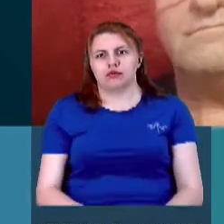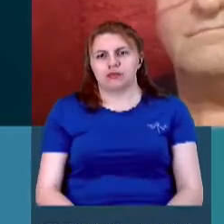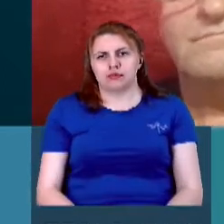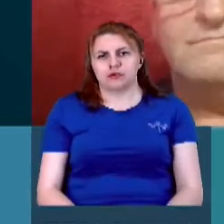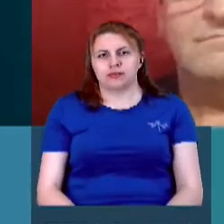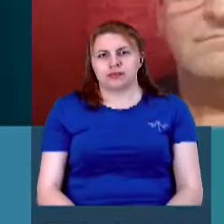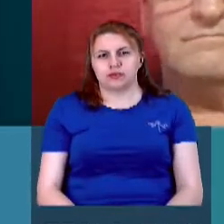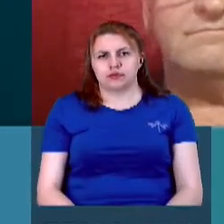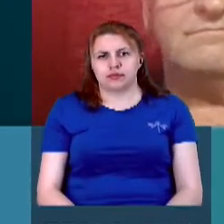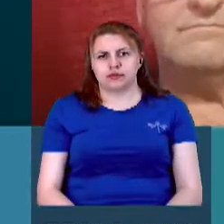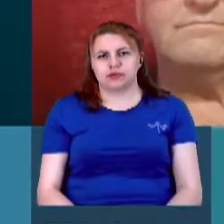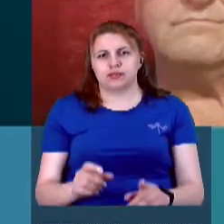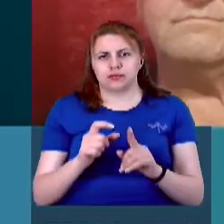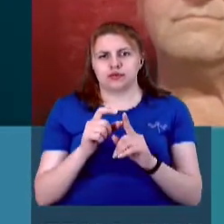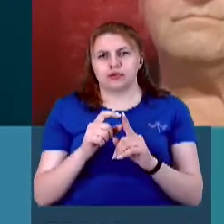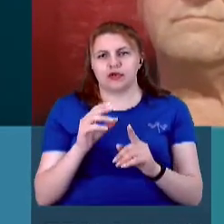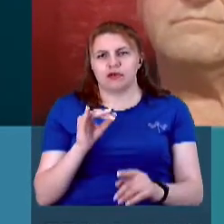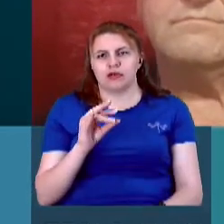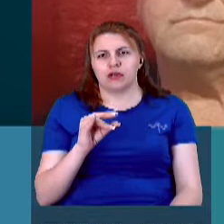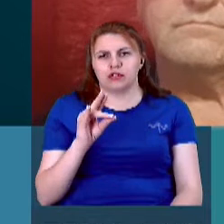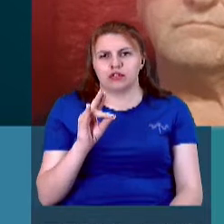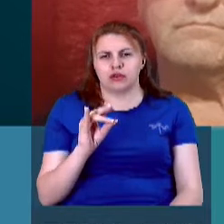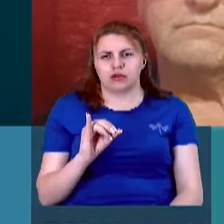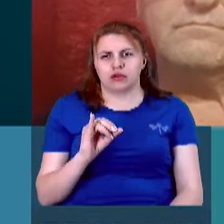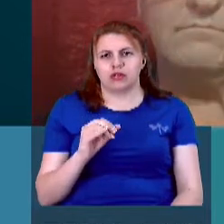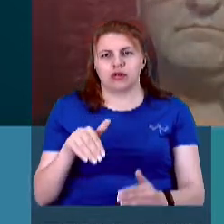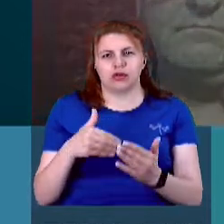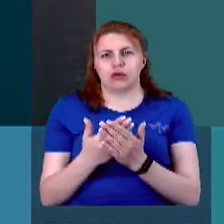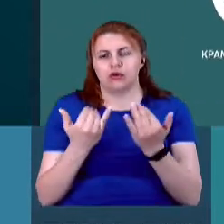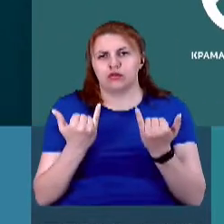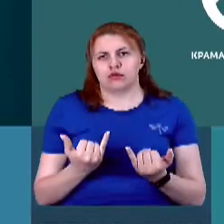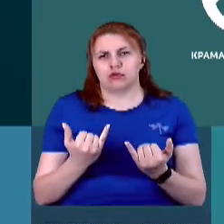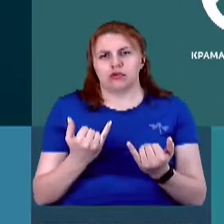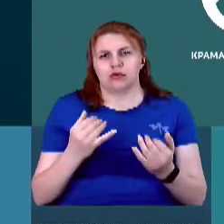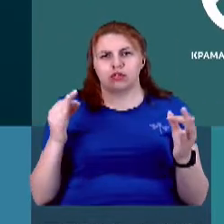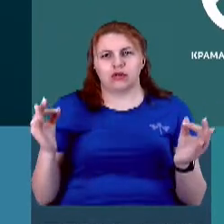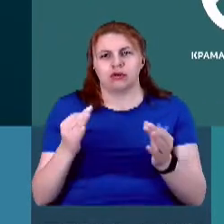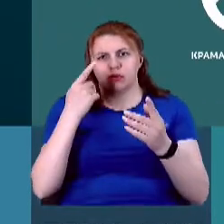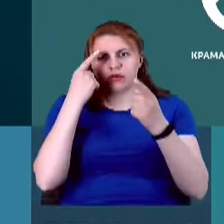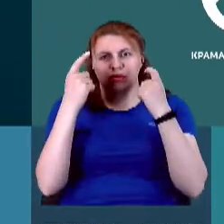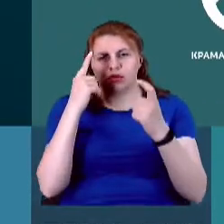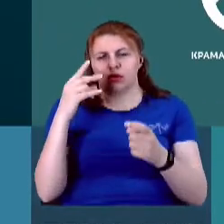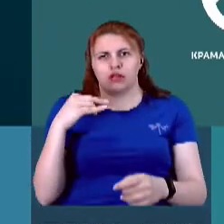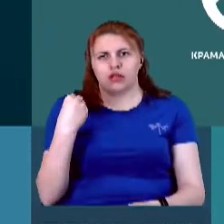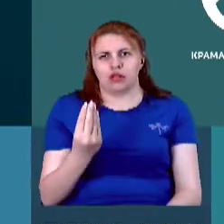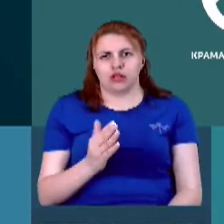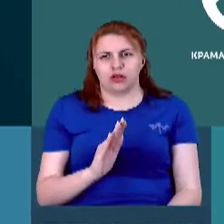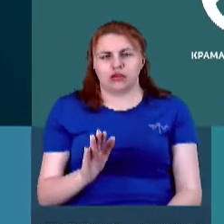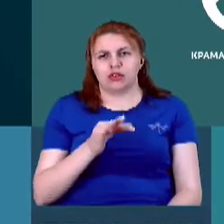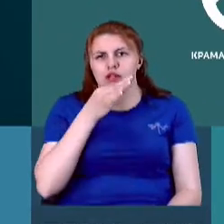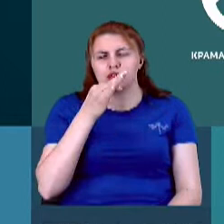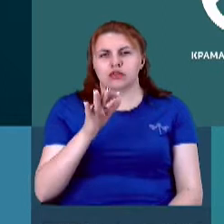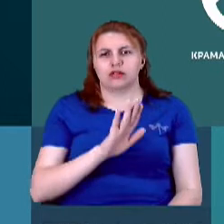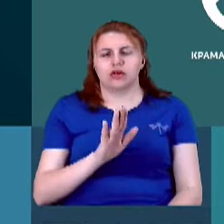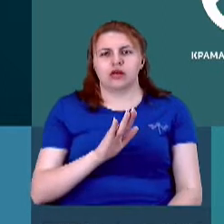Зі слів пані Валентини, досі їй ніякої інформації не надали. Тобто